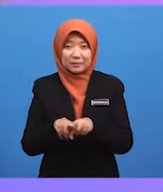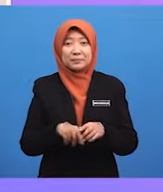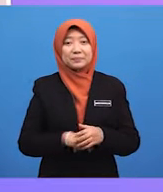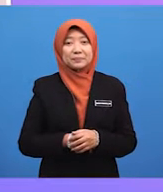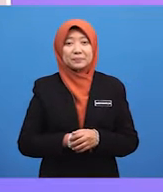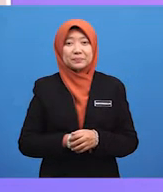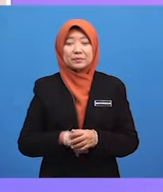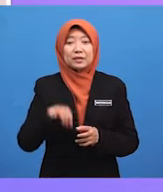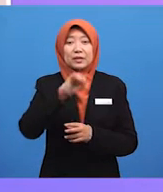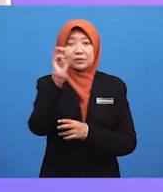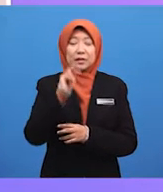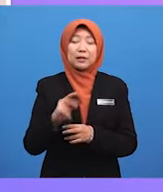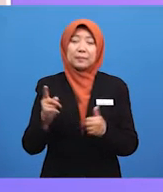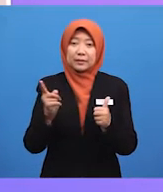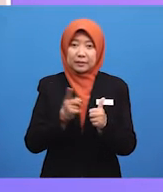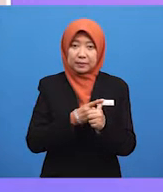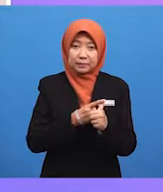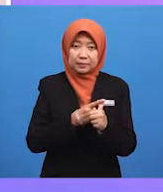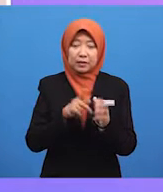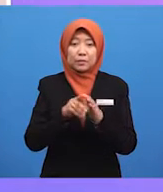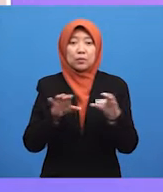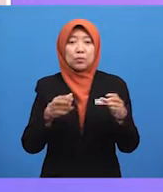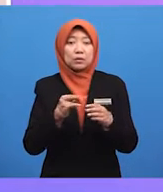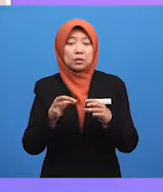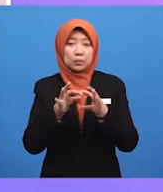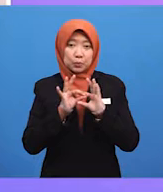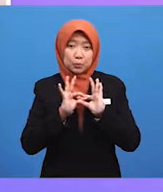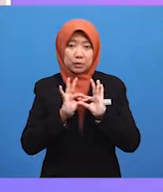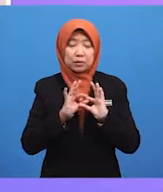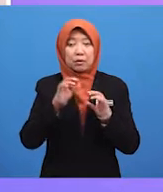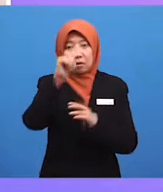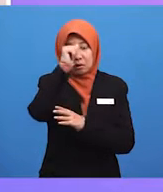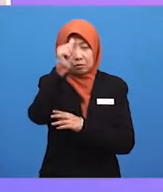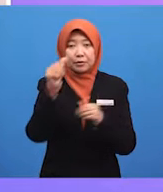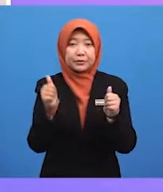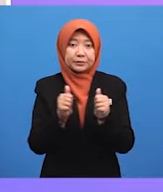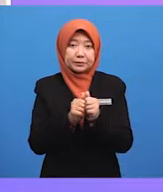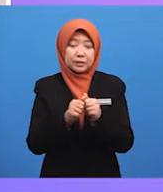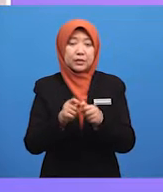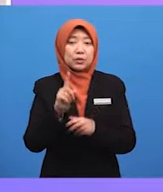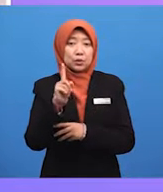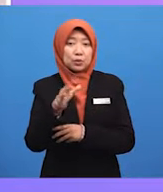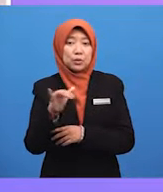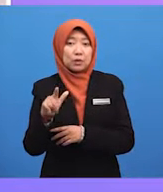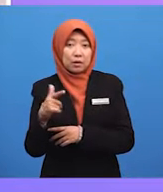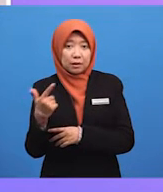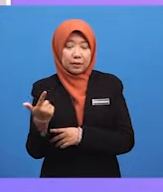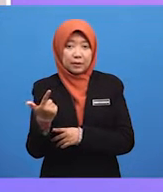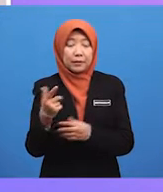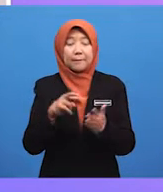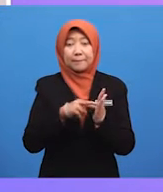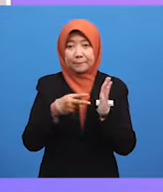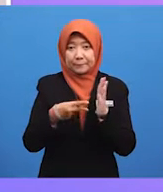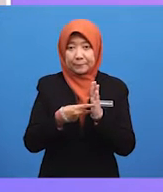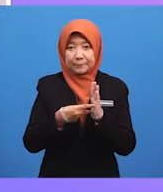pertama, perbuatan menyekutukan Allah dengan sesuatu yang lain adalah pengertian A.